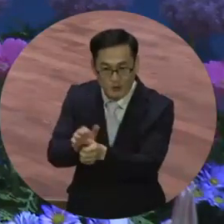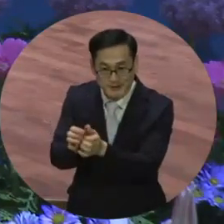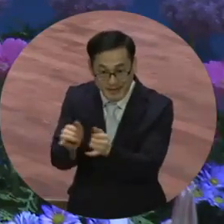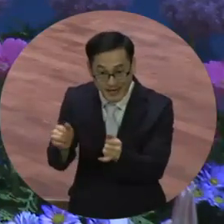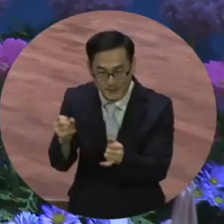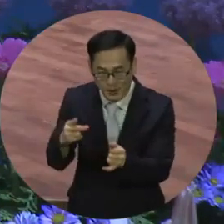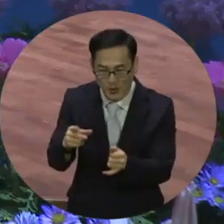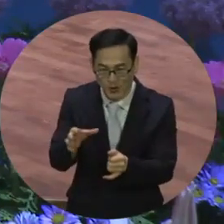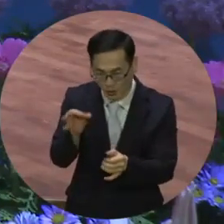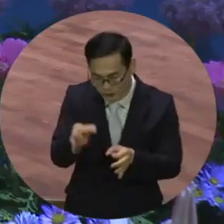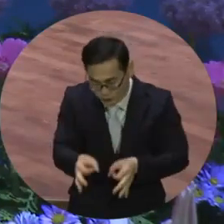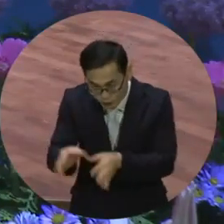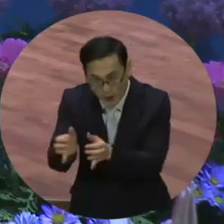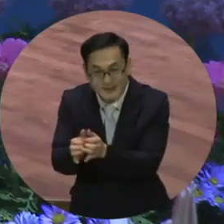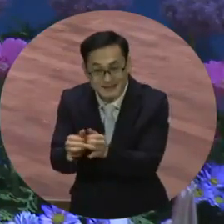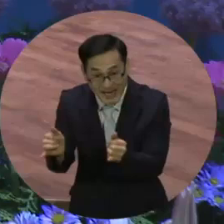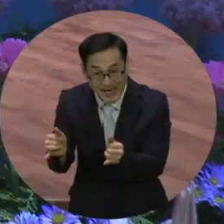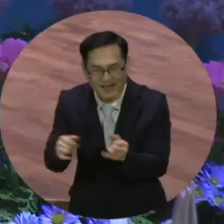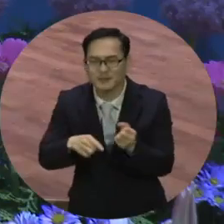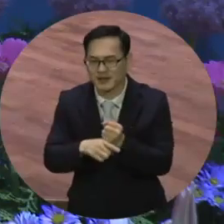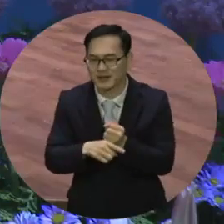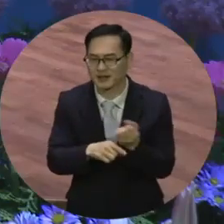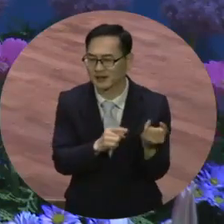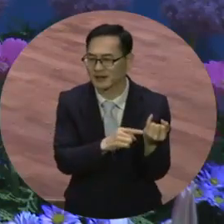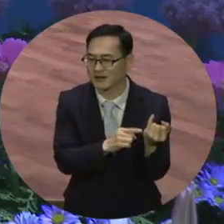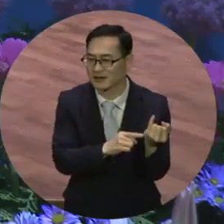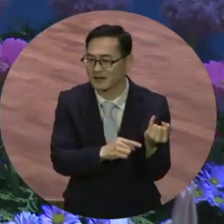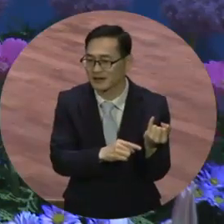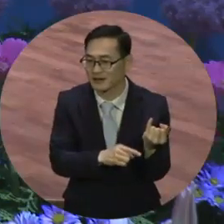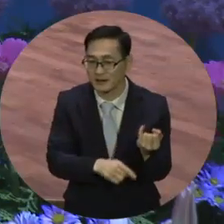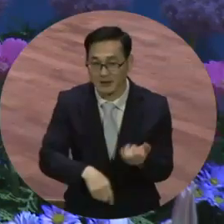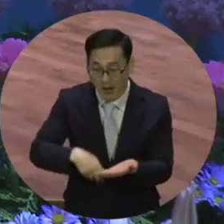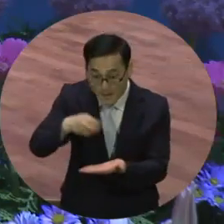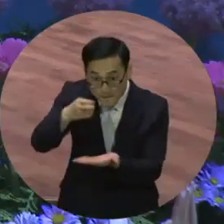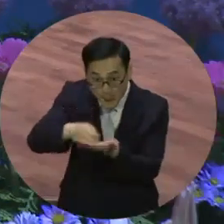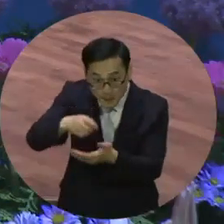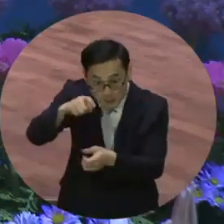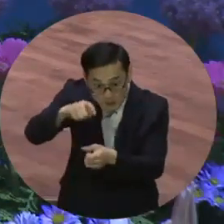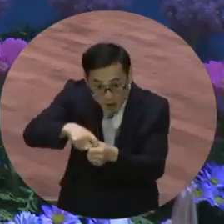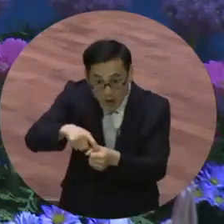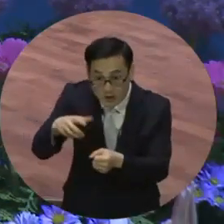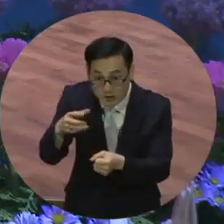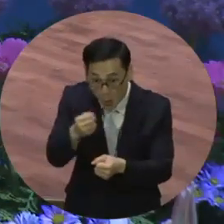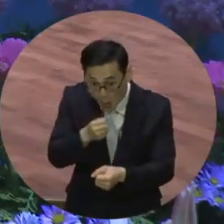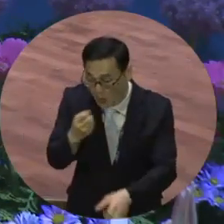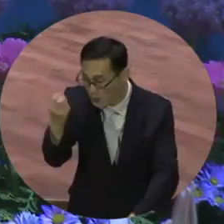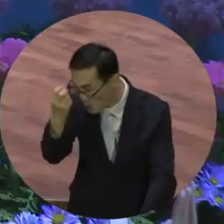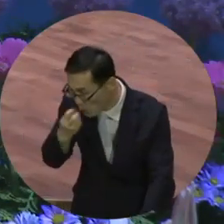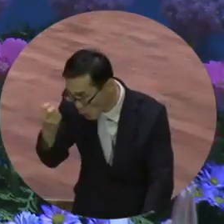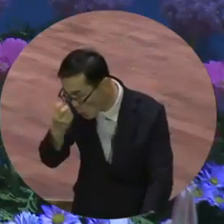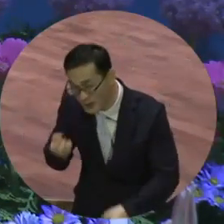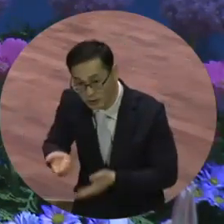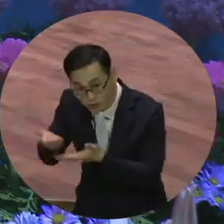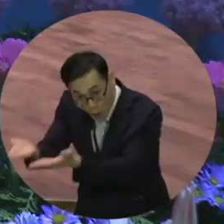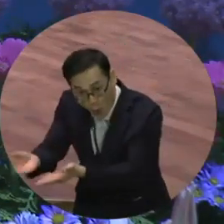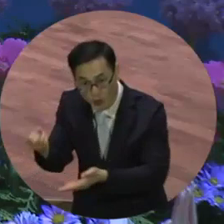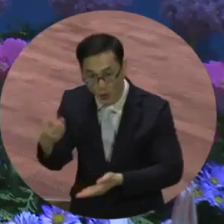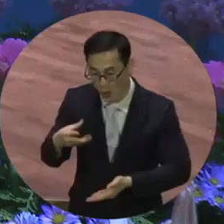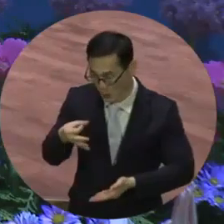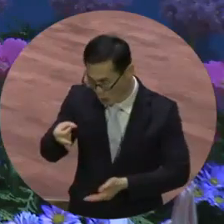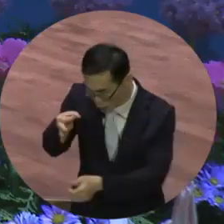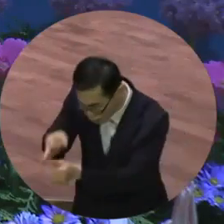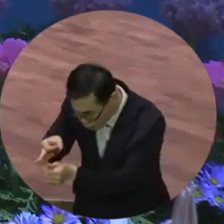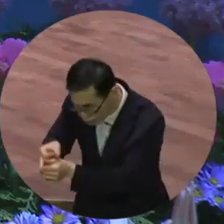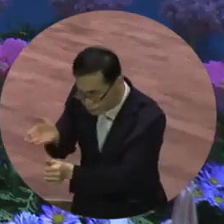물질적 후원자, 그래 나와 있어요. 율법적으로, 그 법적인 보호를 하면서 물질적인 후원자,